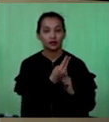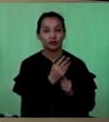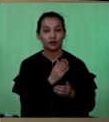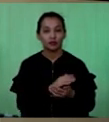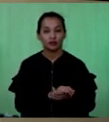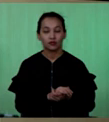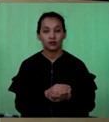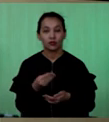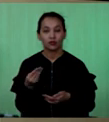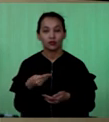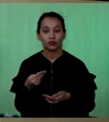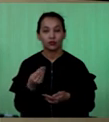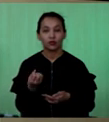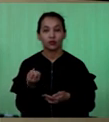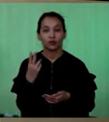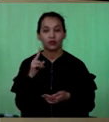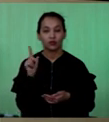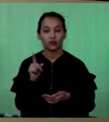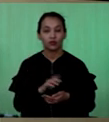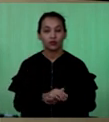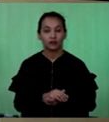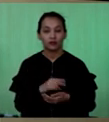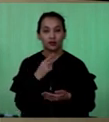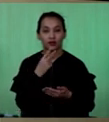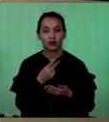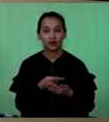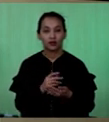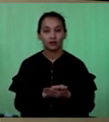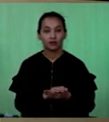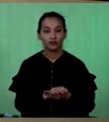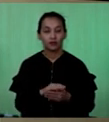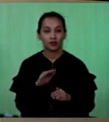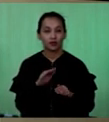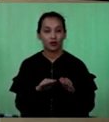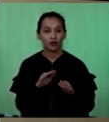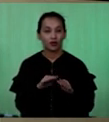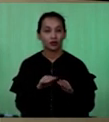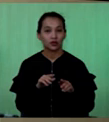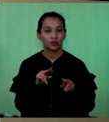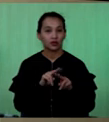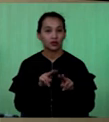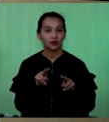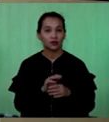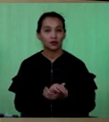10 necha kilogram? Qarang, tarozining pallasi tengini ko'rsatyapti. U necha kilogram